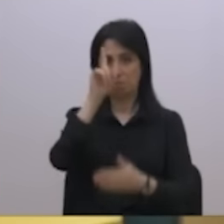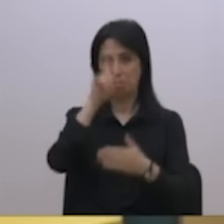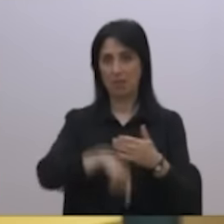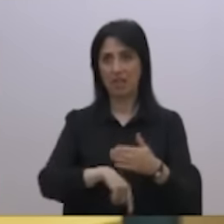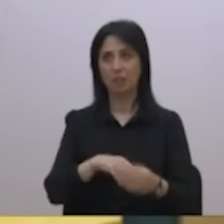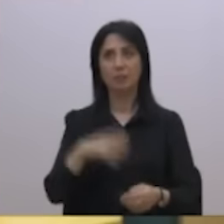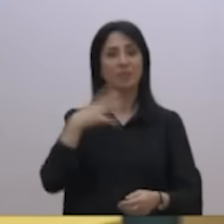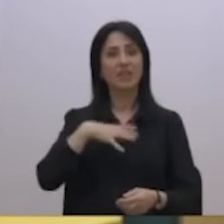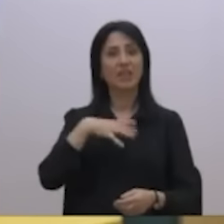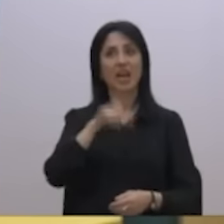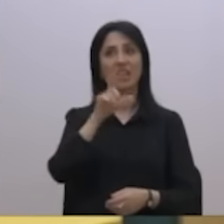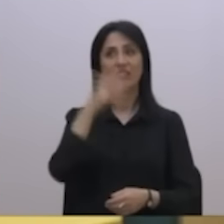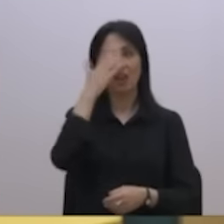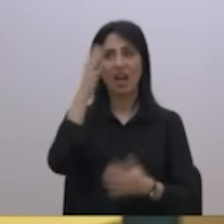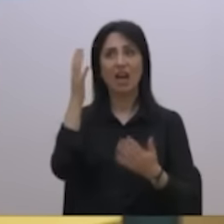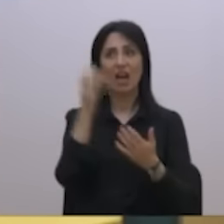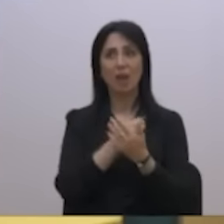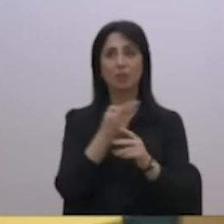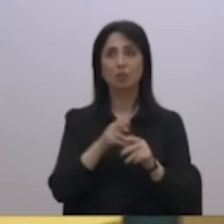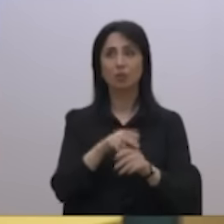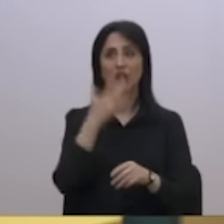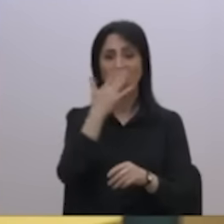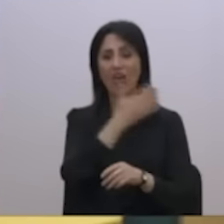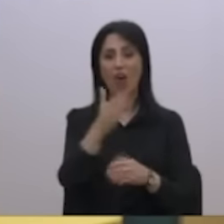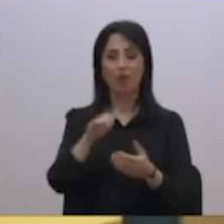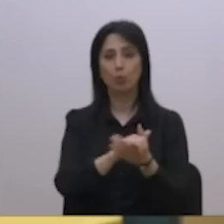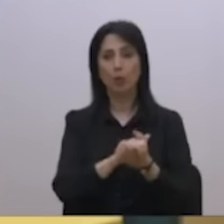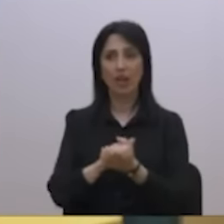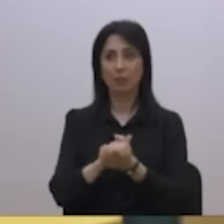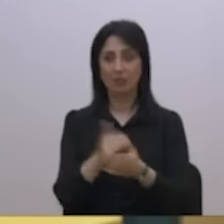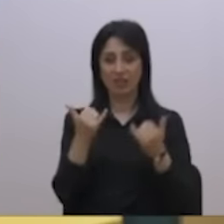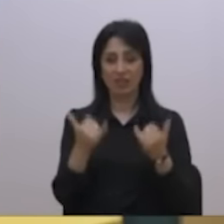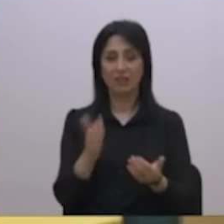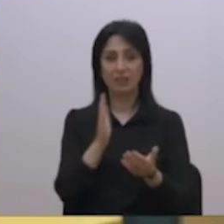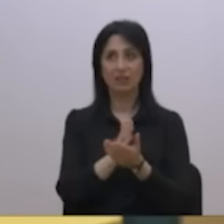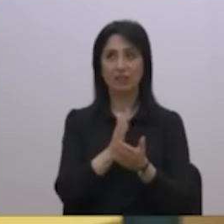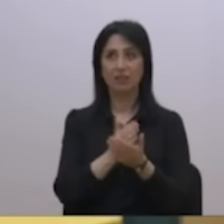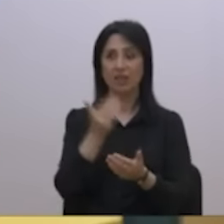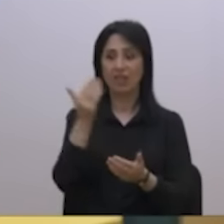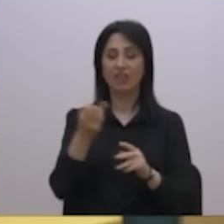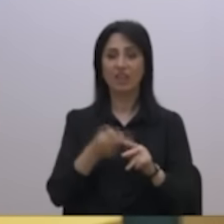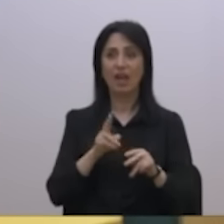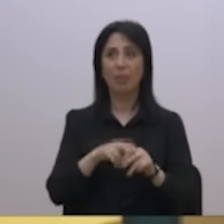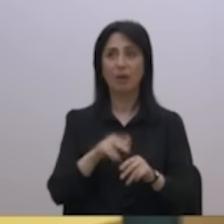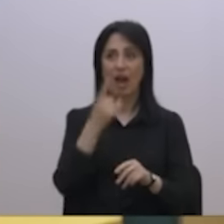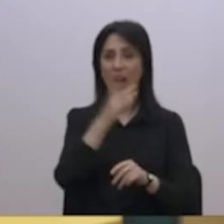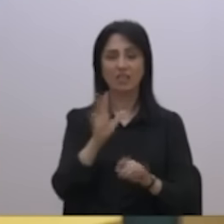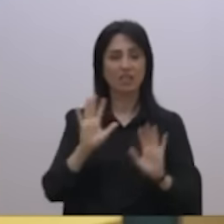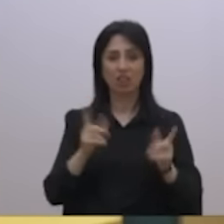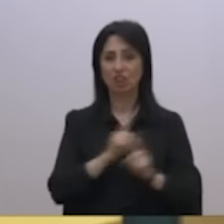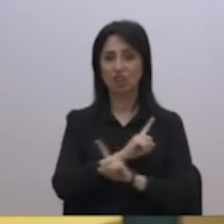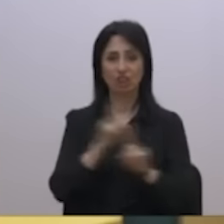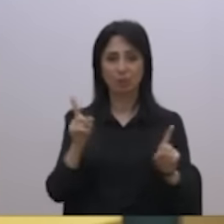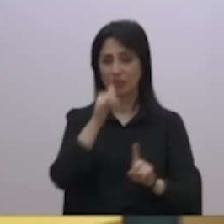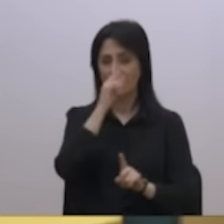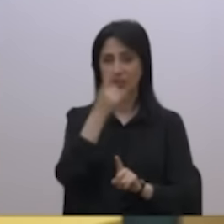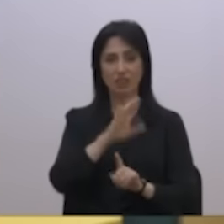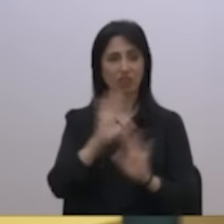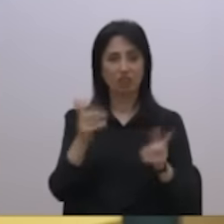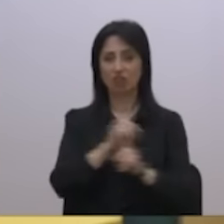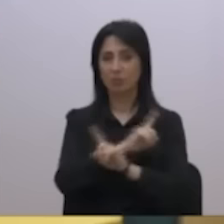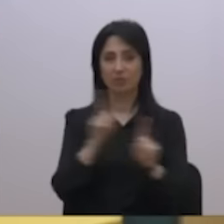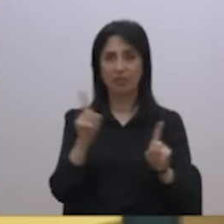რომ ქართველი ხალხი გამოიმარჯვებს, იმიტომ რომ ეროვნული ერთობა, რომელიც დღეს არის, თქვენ ამას არც ერთ შემთხვევაში და ვერც ერთ